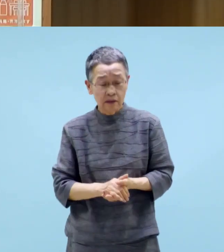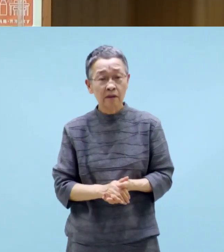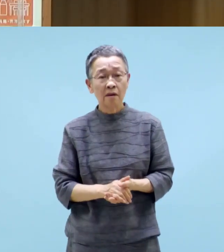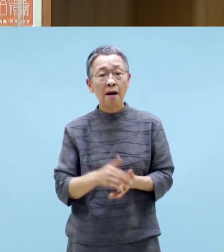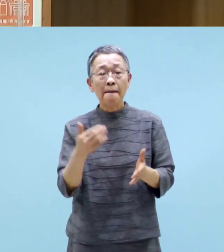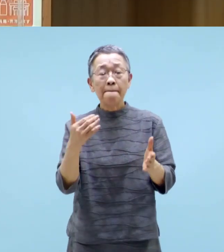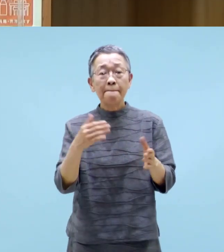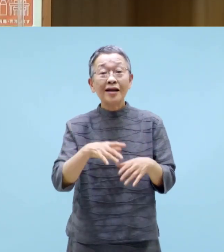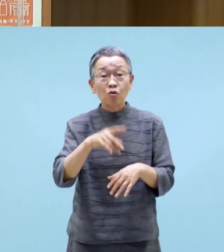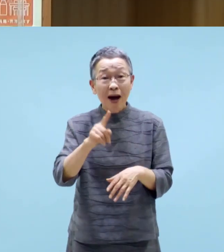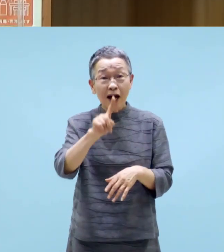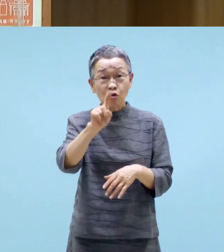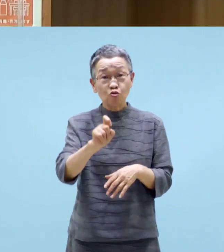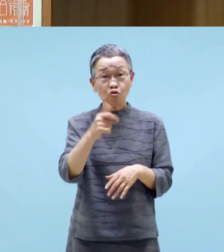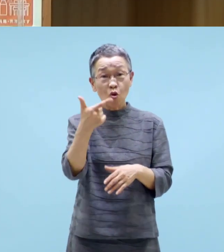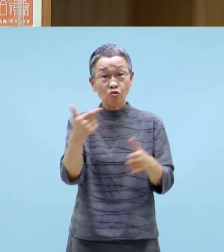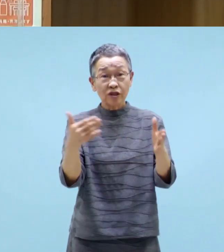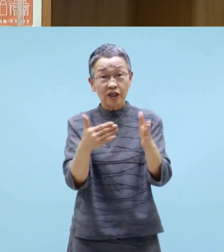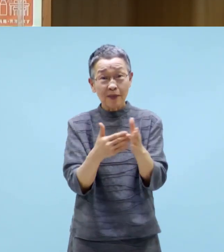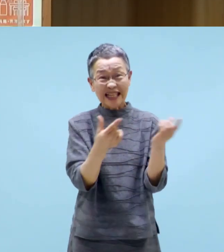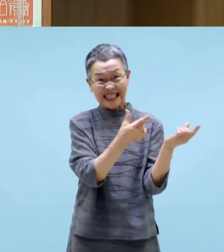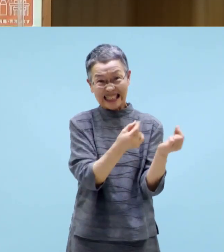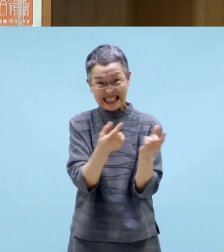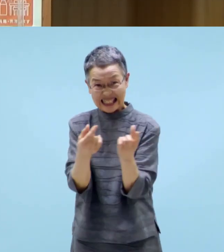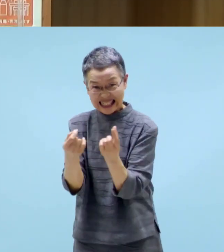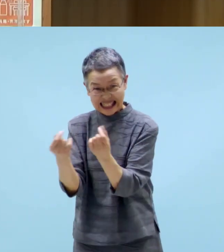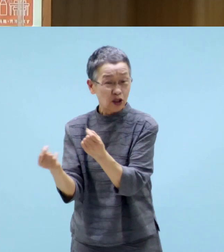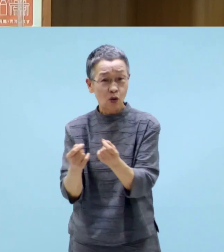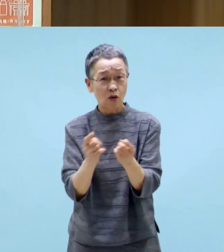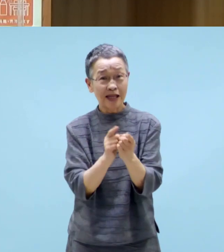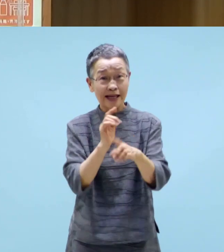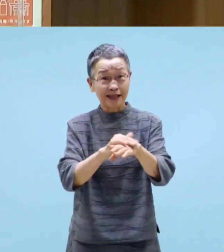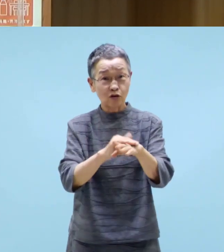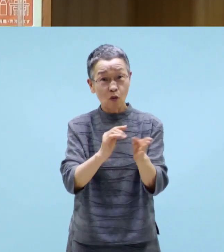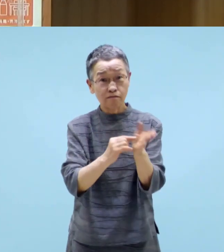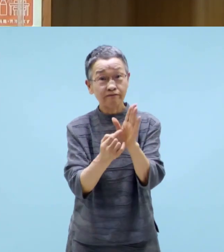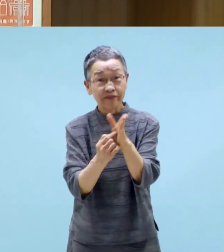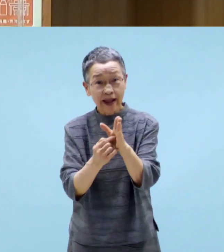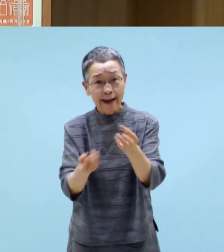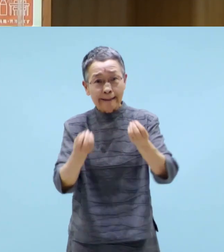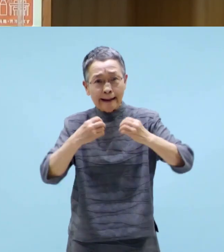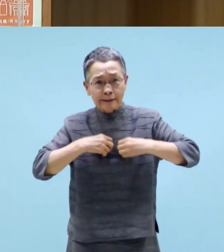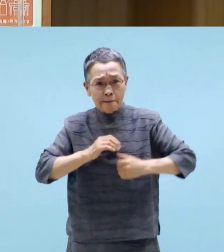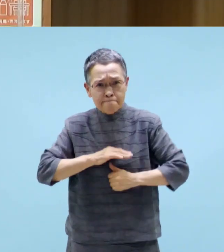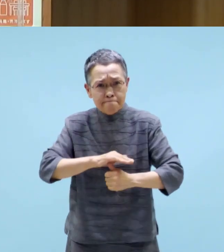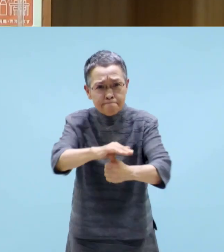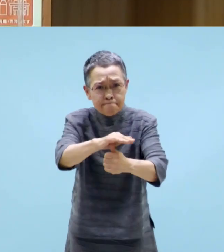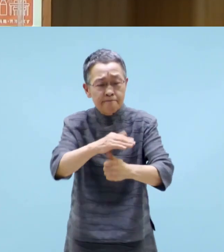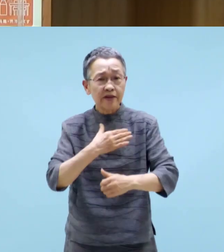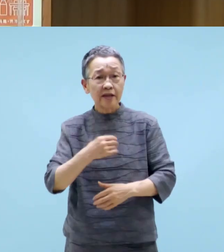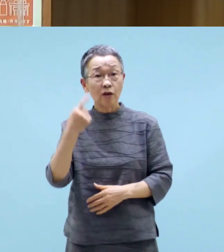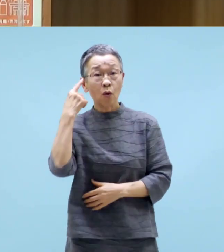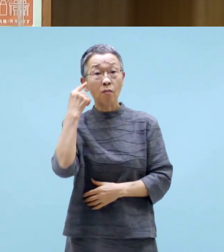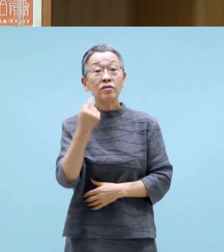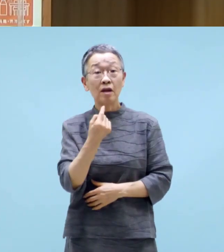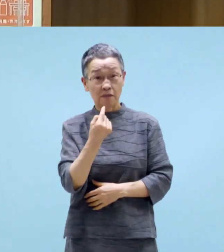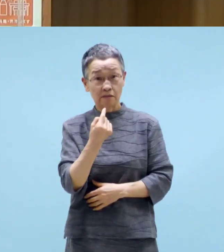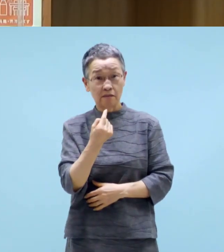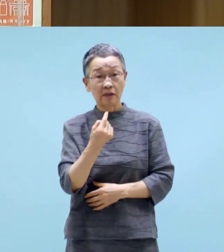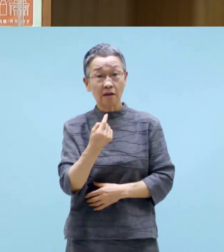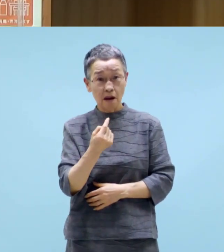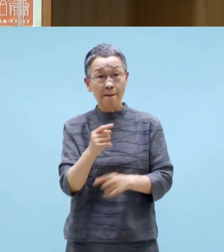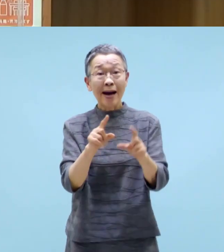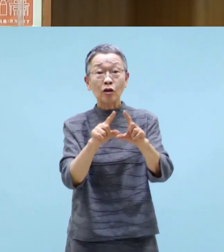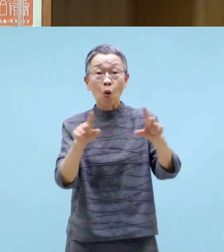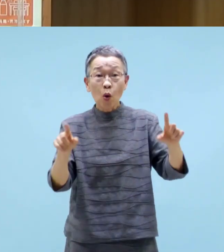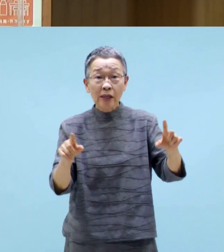策をしっかり講じて、その感染を抑制したいというふうに考えてますが、まあ、当然その期間